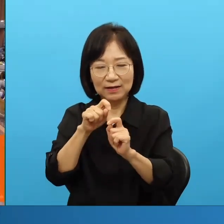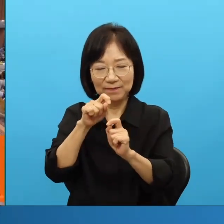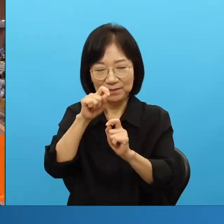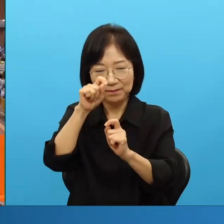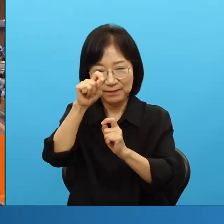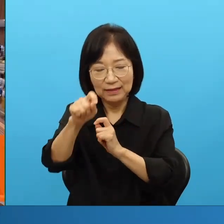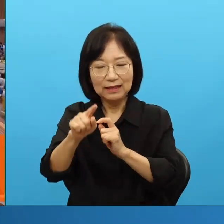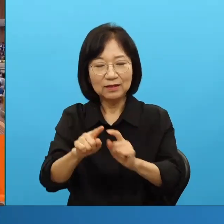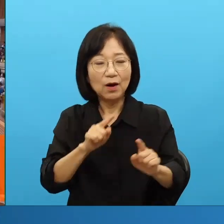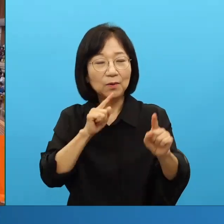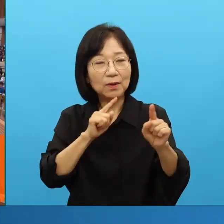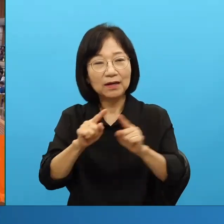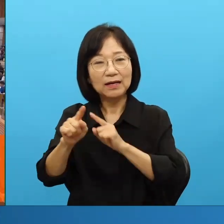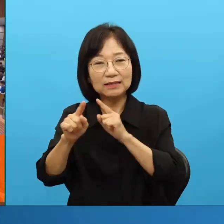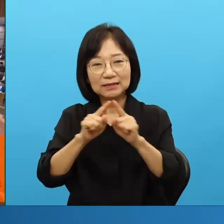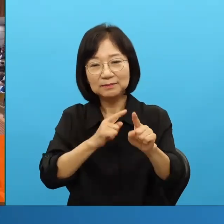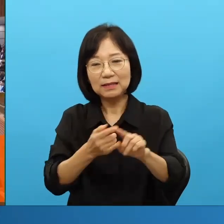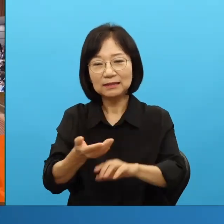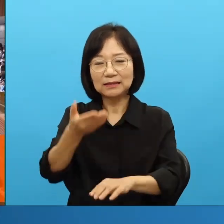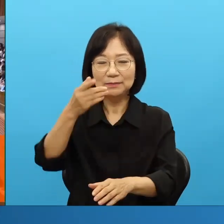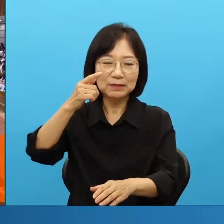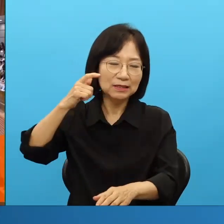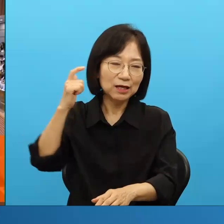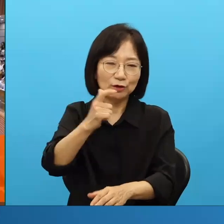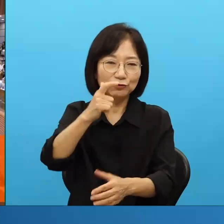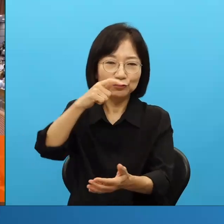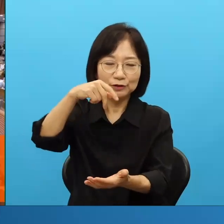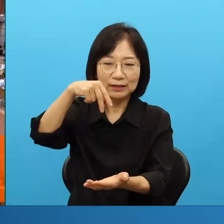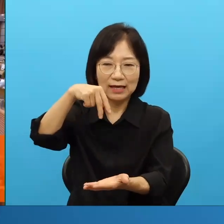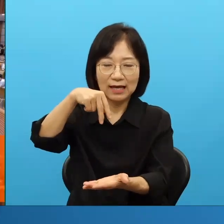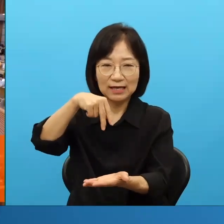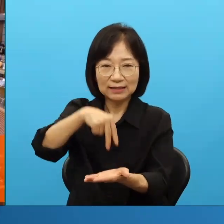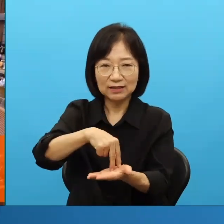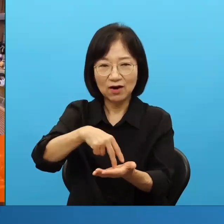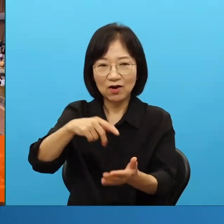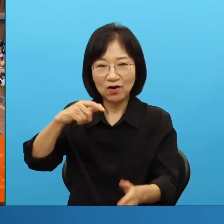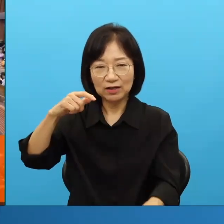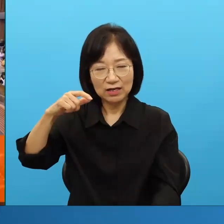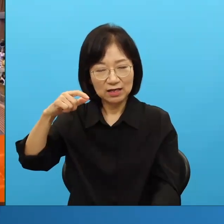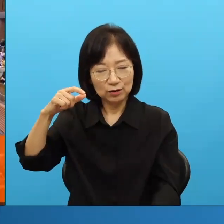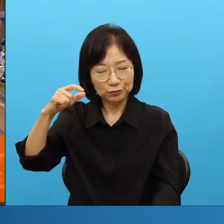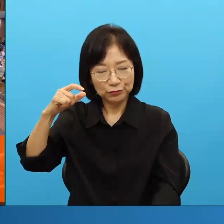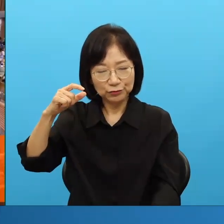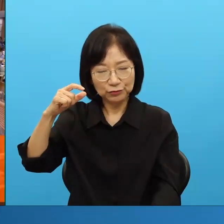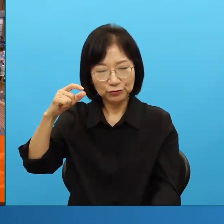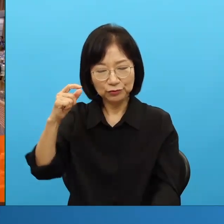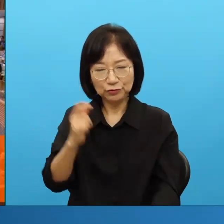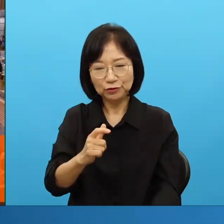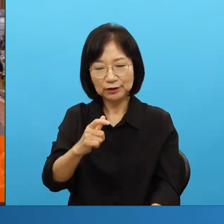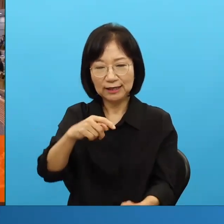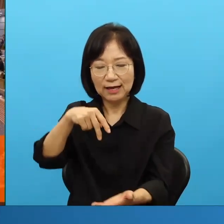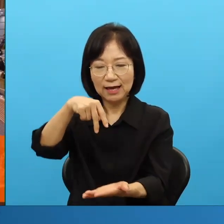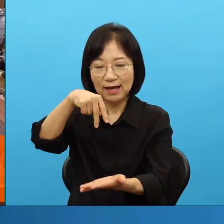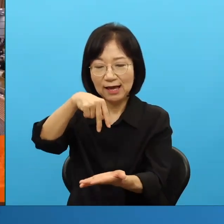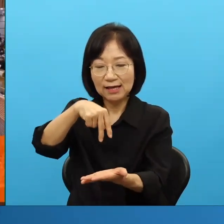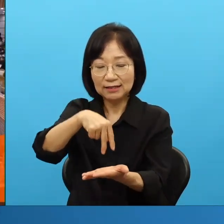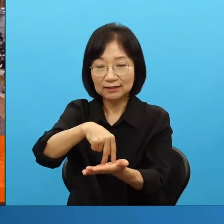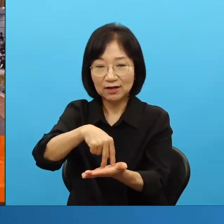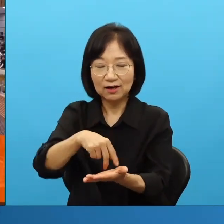서리 영원하신 말씀 위에 굳게 서리. 굳게